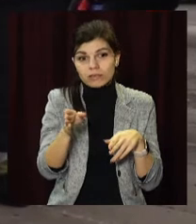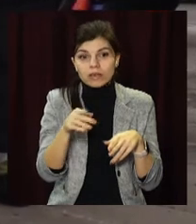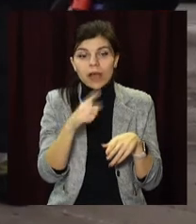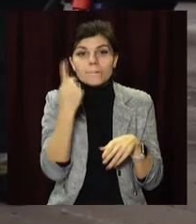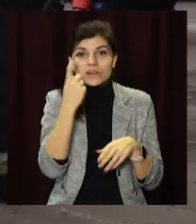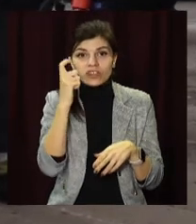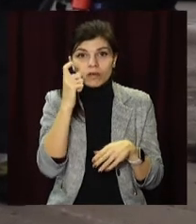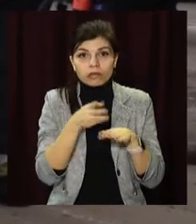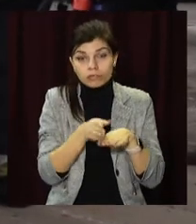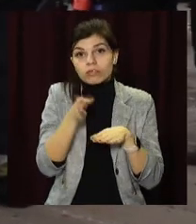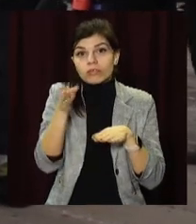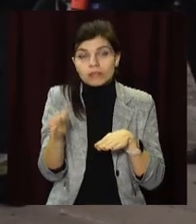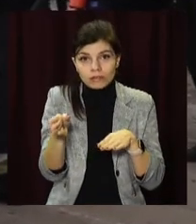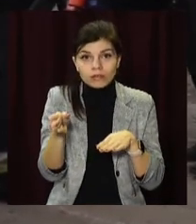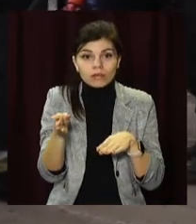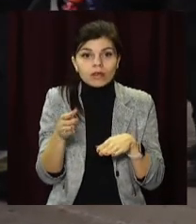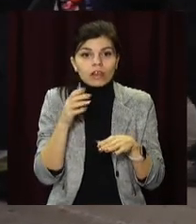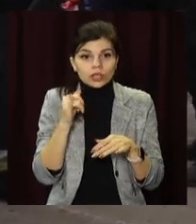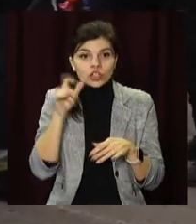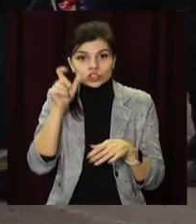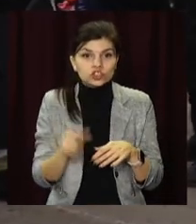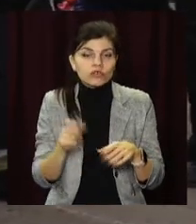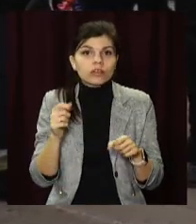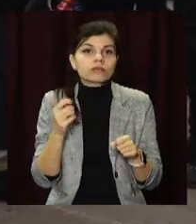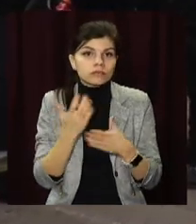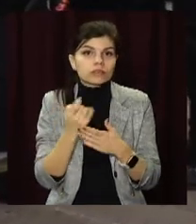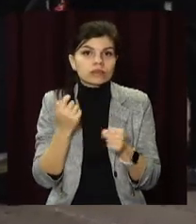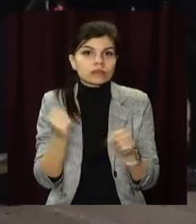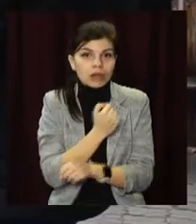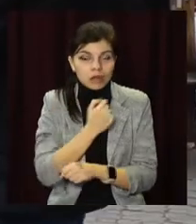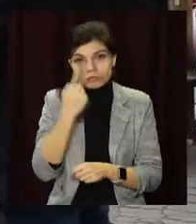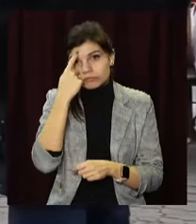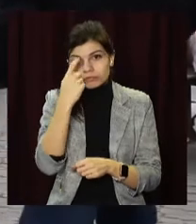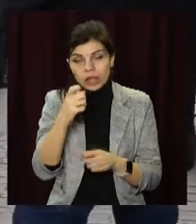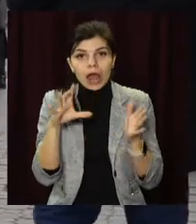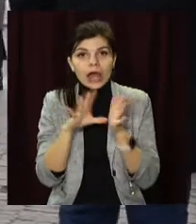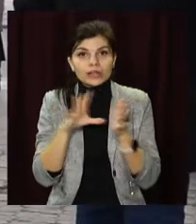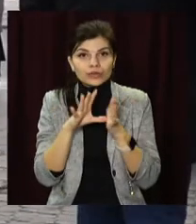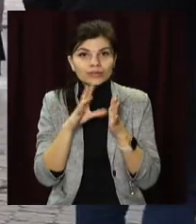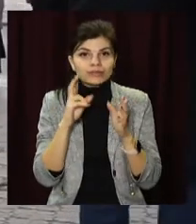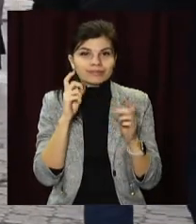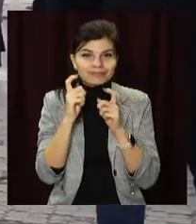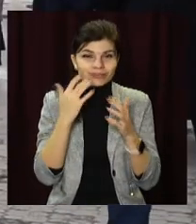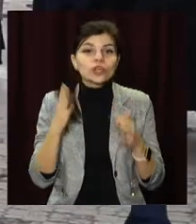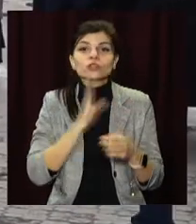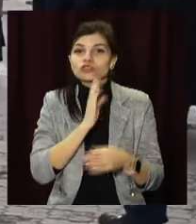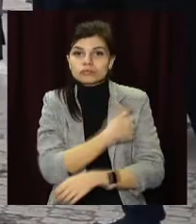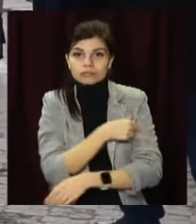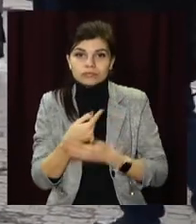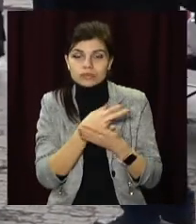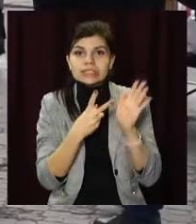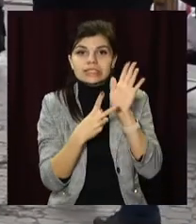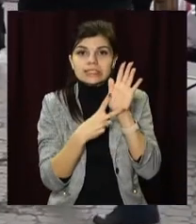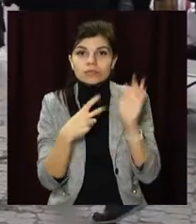зупинку і травмував перехожу. Про це повідомили в КП «Дніпровський електротранспорт». Жінку госпіталізували до 7-ї лікарні з переломом